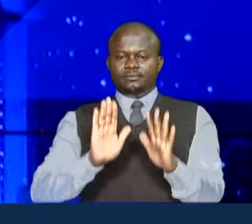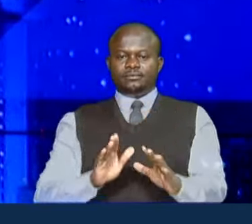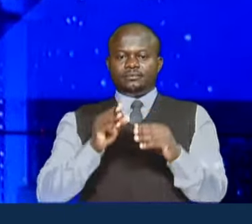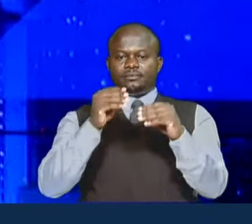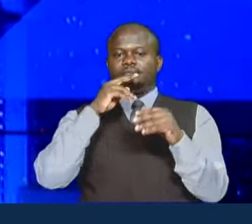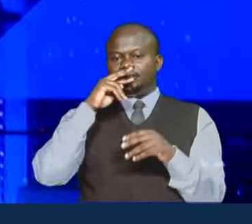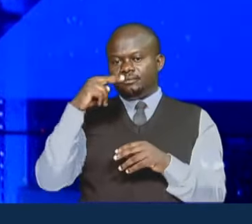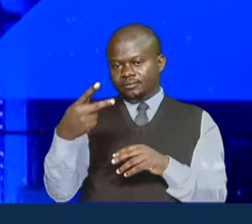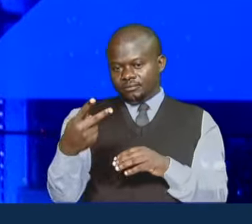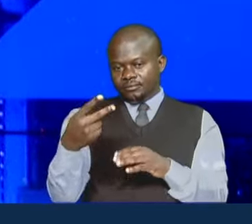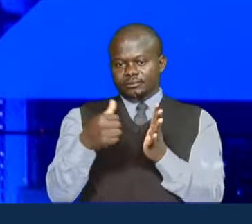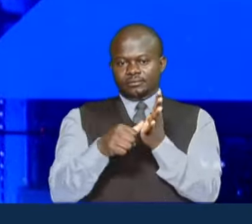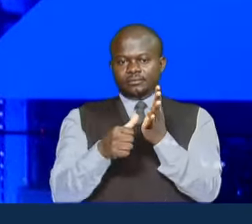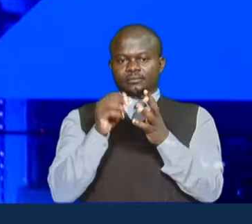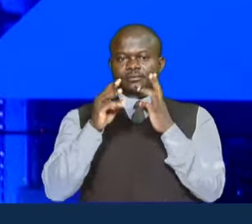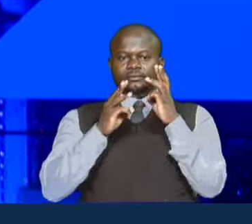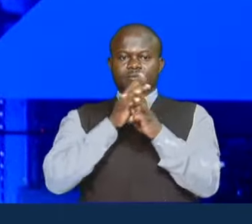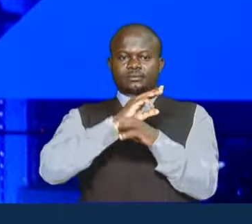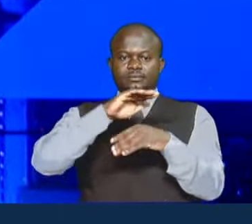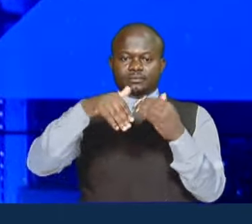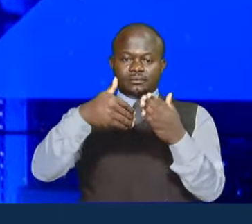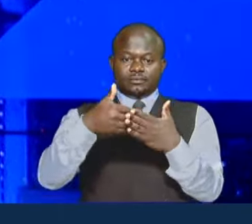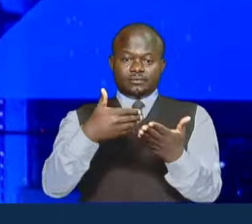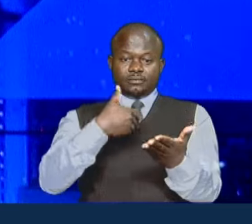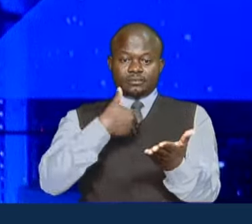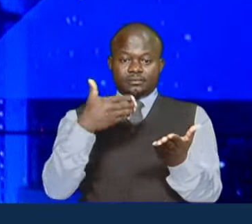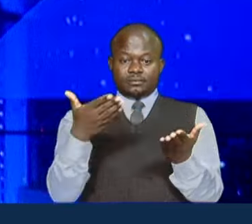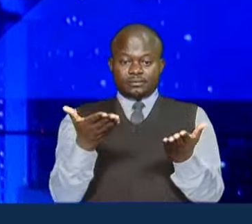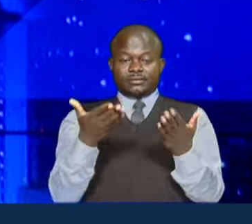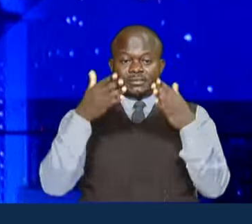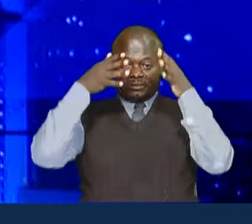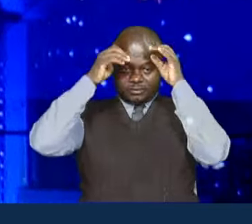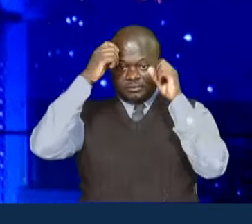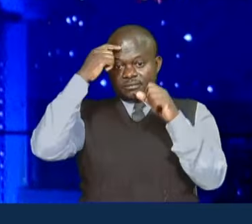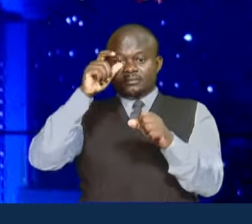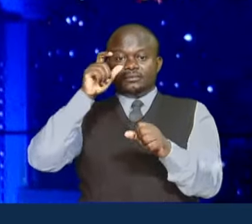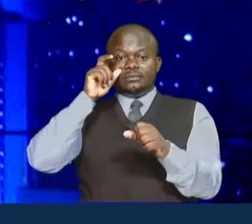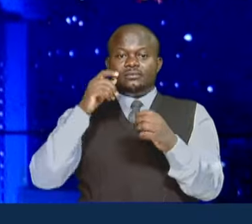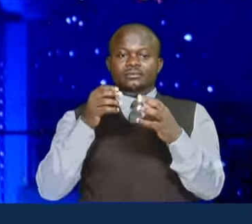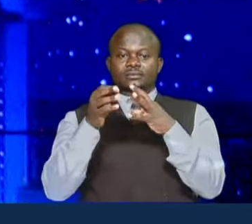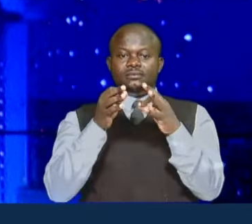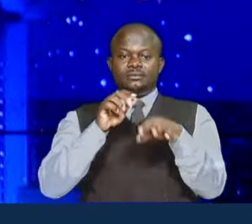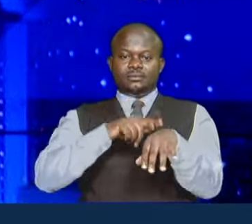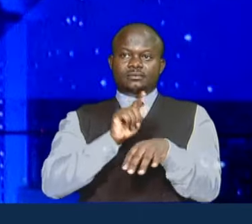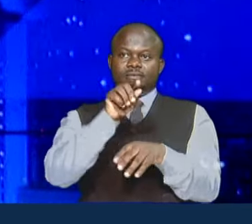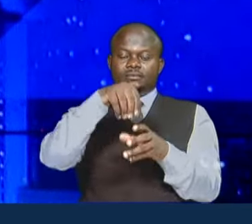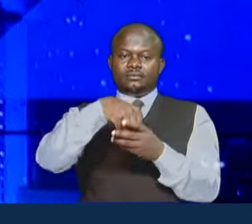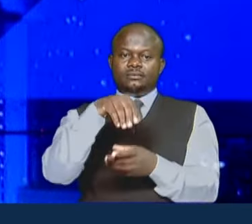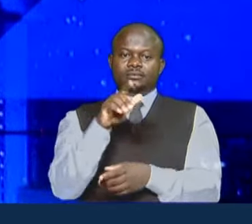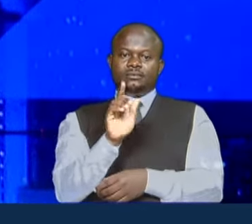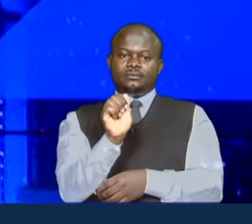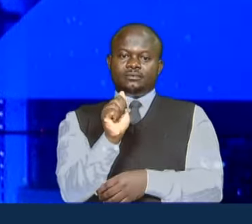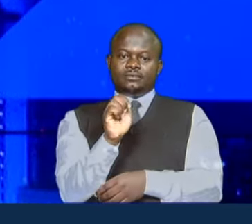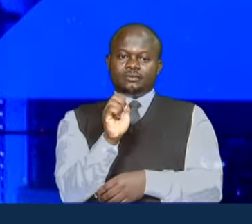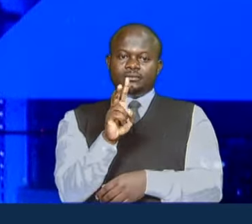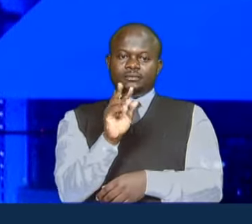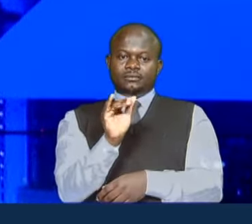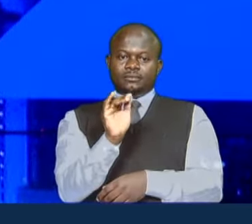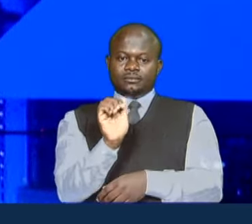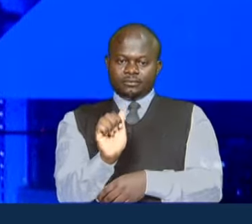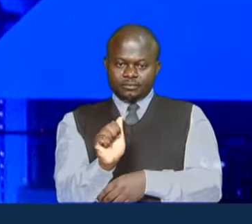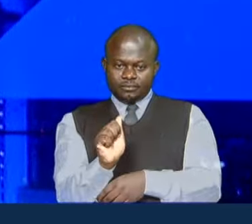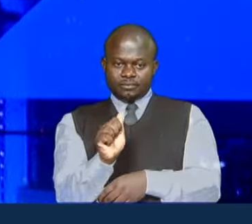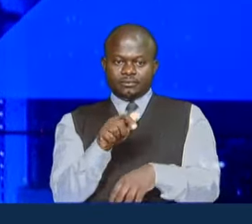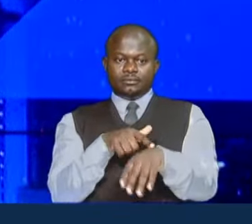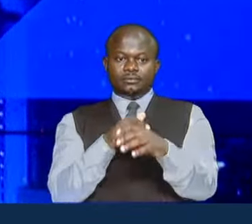igisubizo ku bibazo isi ihura nabyo. Ibi umukuru w'igihugu yabigarutse ubwo yari muri RwandaTV mu ruzinduko rwe rw'iminsi itatu nk'uko tugiye kubikurikira